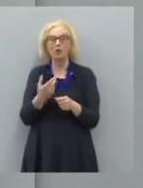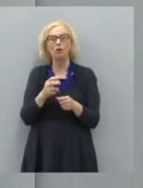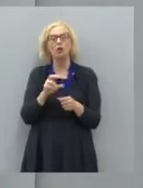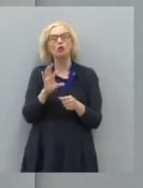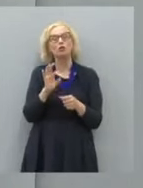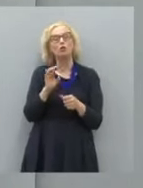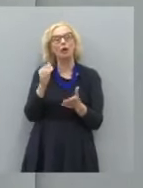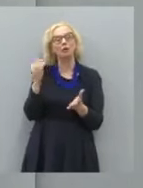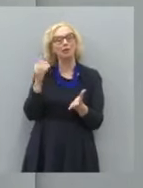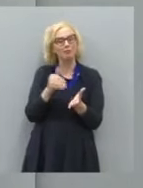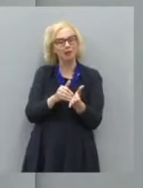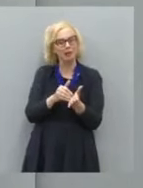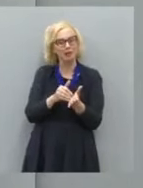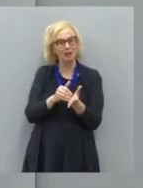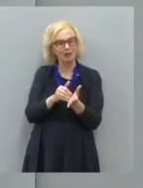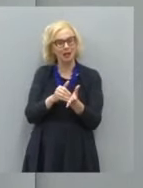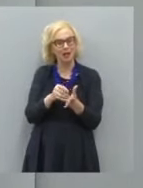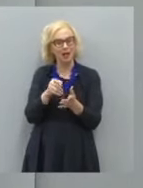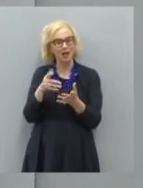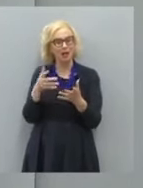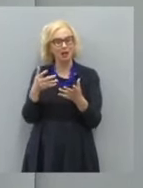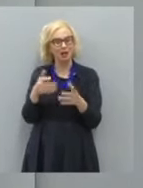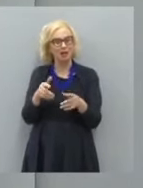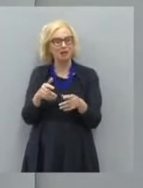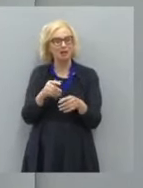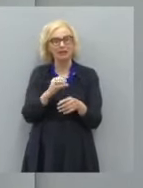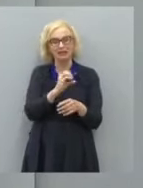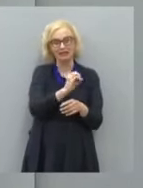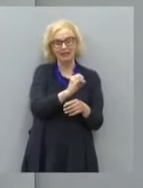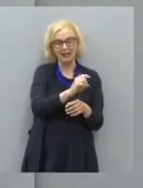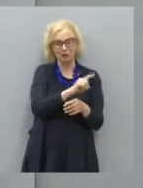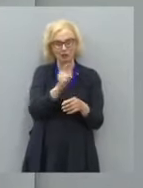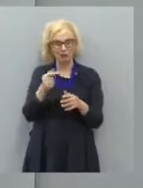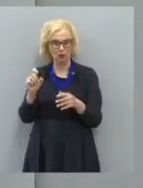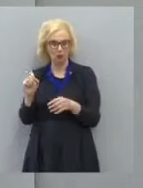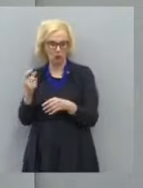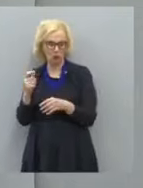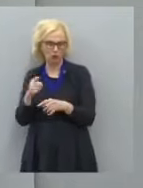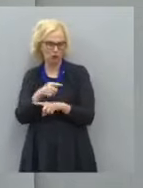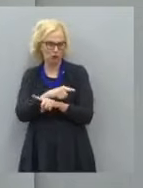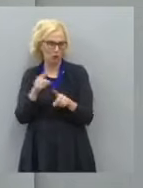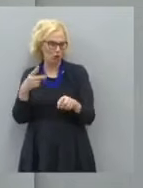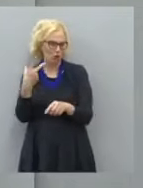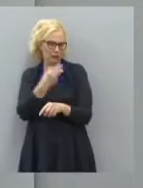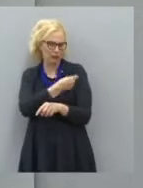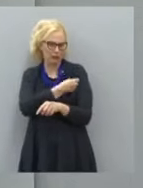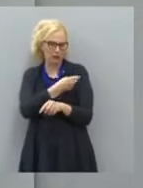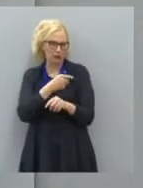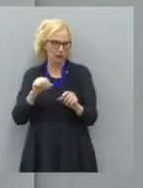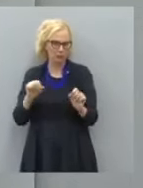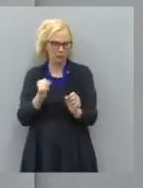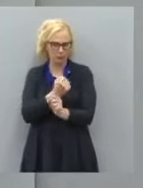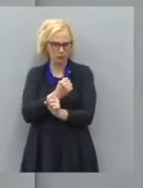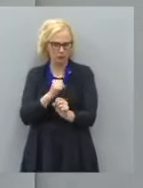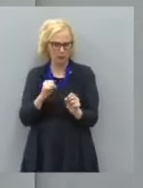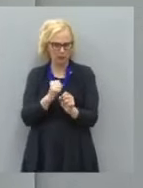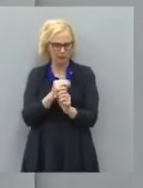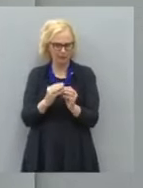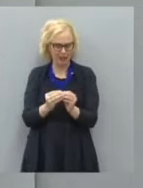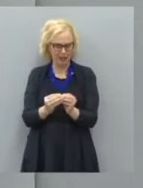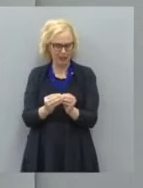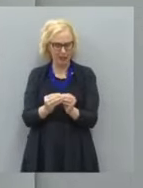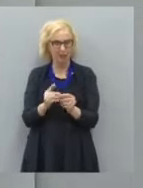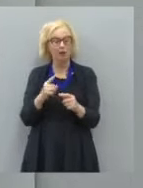mila soggetti che sono 0 12 anni che sicuramente non potranno essere vaccinati e poi ovviamente tutte le